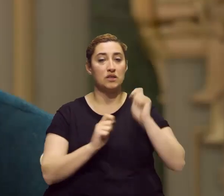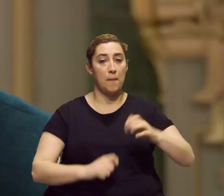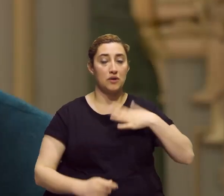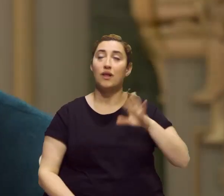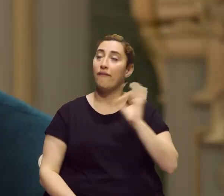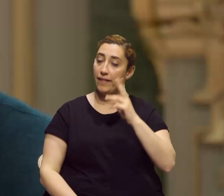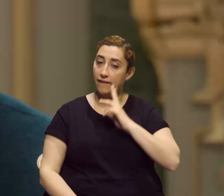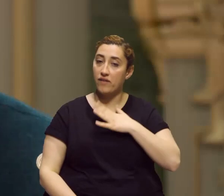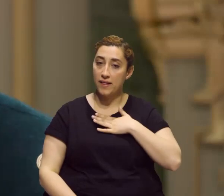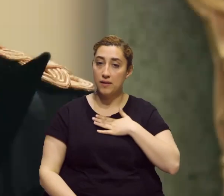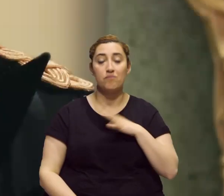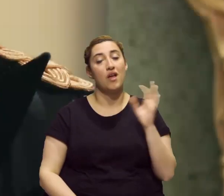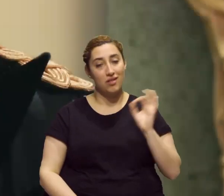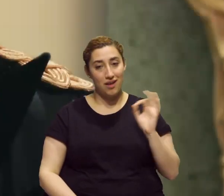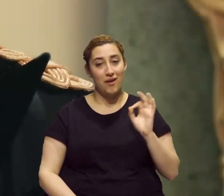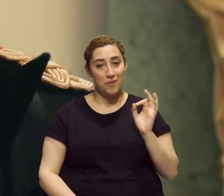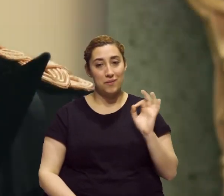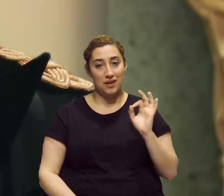istiyorlar. Evet efendim. Tabii.